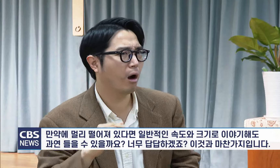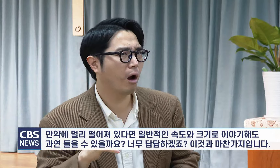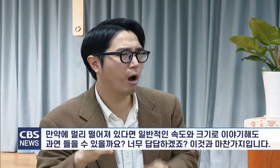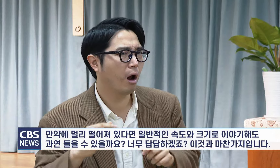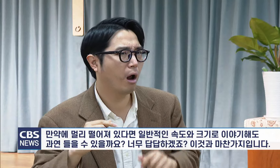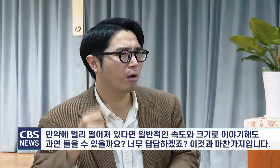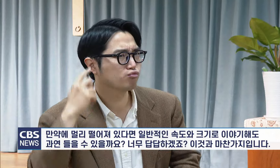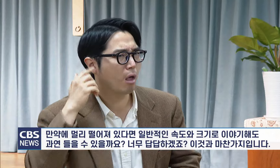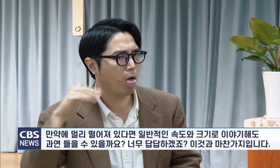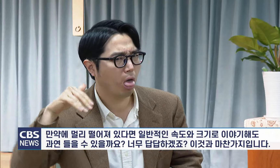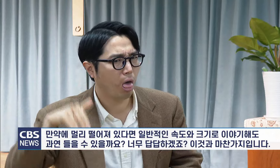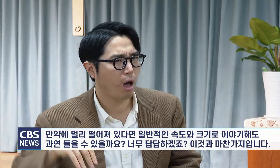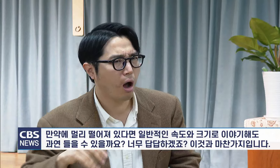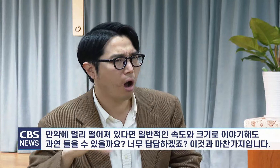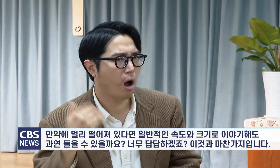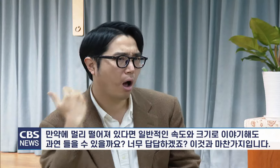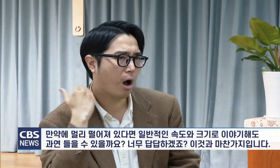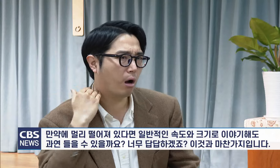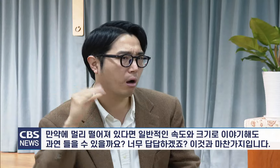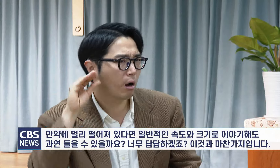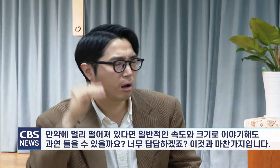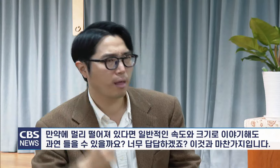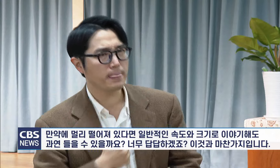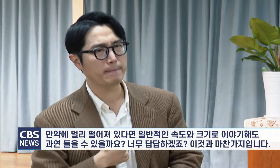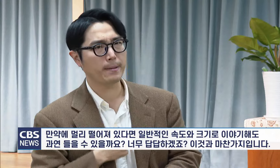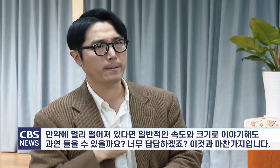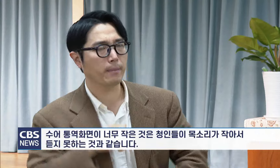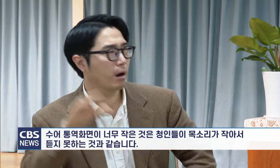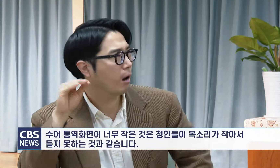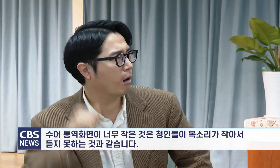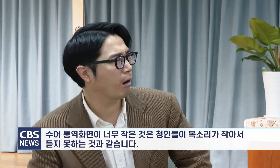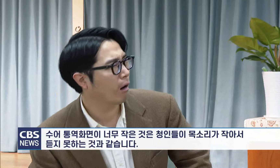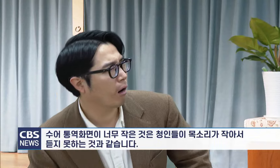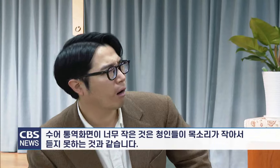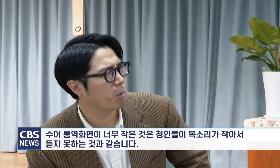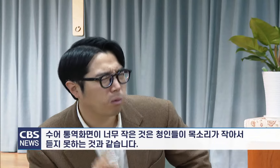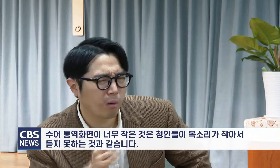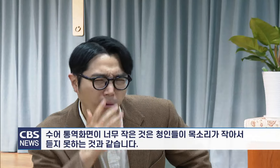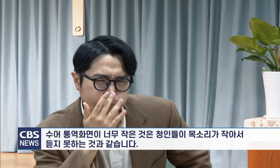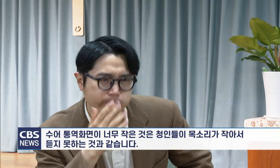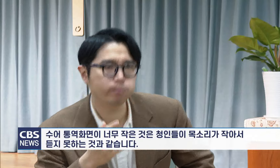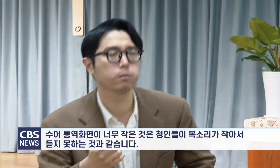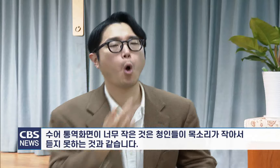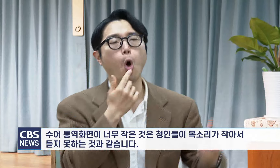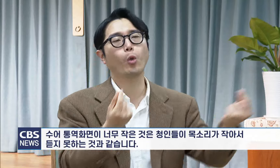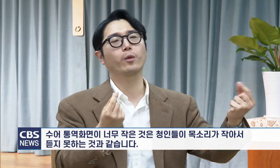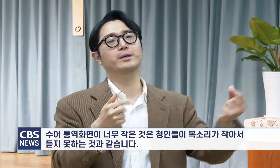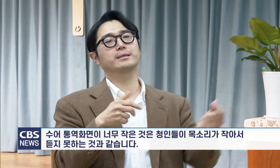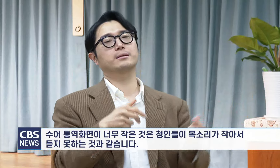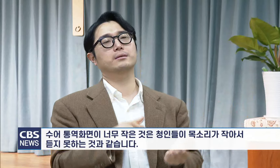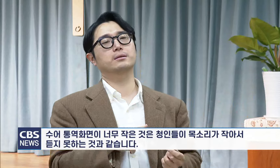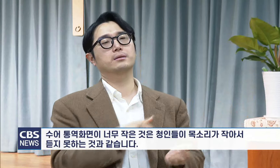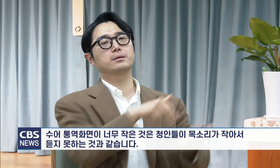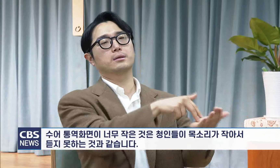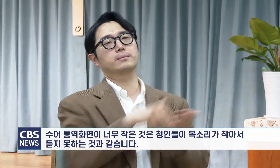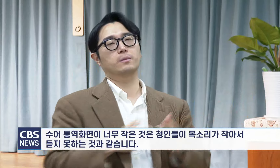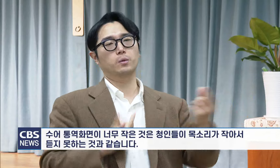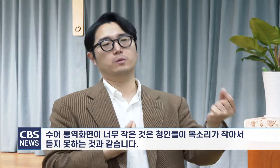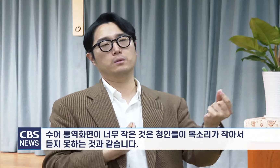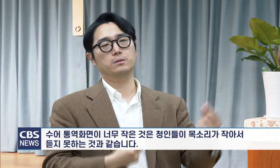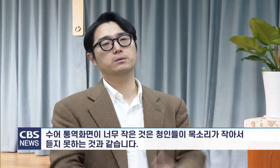있을까요? 너무 답답하겠죠. 이것과 마찬가지입니다. 수어 통역 화면이 너무 작은 것은 청인들이 목소리가 작아서